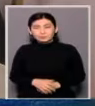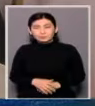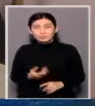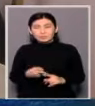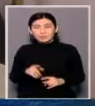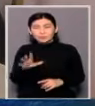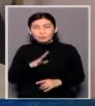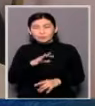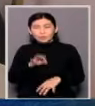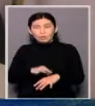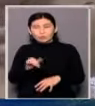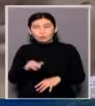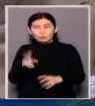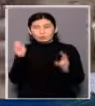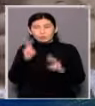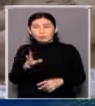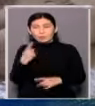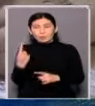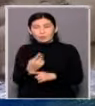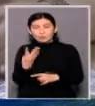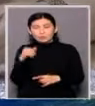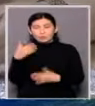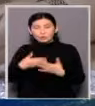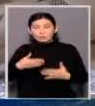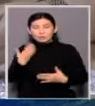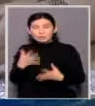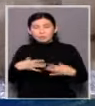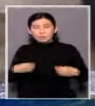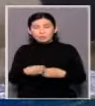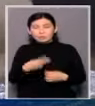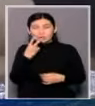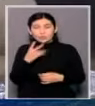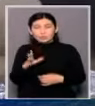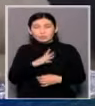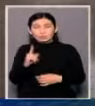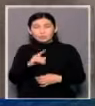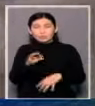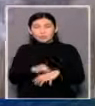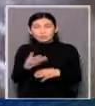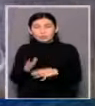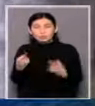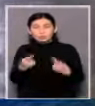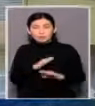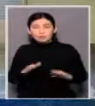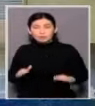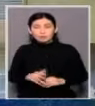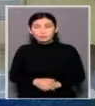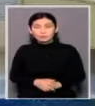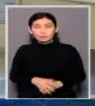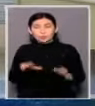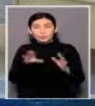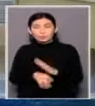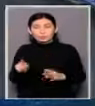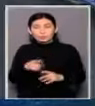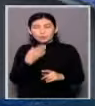сказать, что он болен аутизмом. Впервые 4 года назад его семья заметила, что он отличается от других детей, после